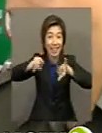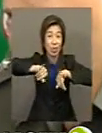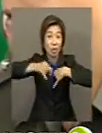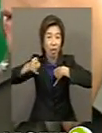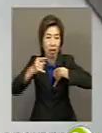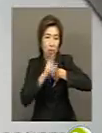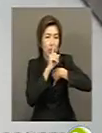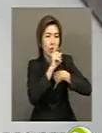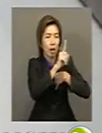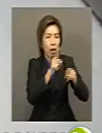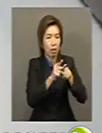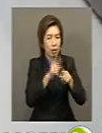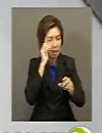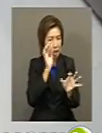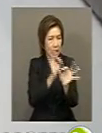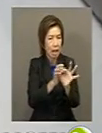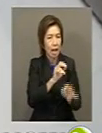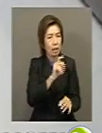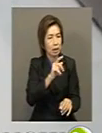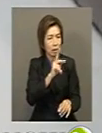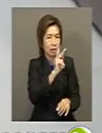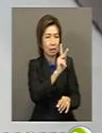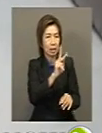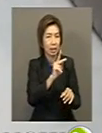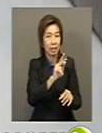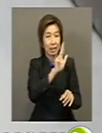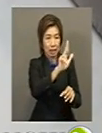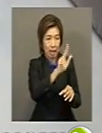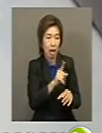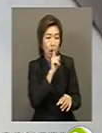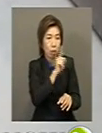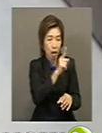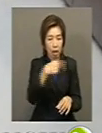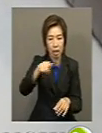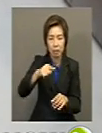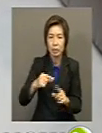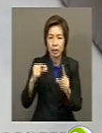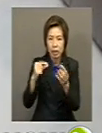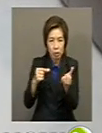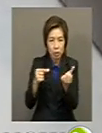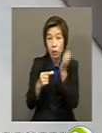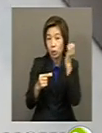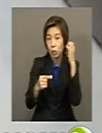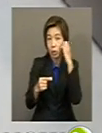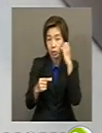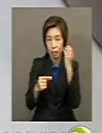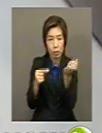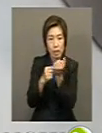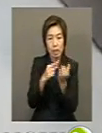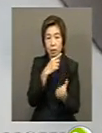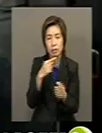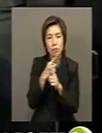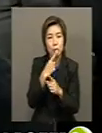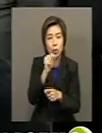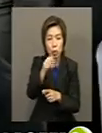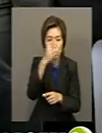กับทางฝั่งของ True ที่เป็นผู้ให้บริการว่าทำไมถึงยอมให้มีการเปิดซิมซ้ำซ้อนไม่มีการขอเอกสารตัวจริ